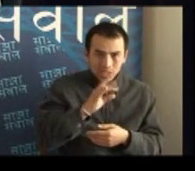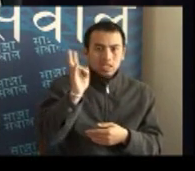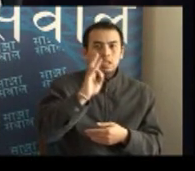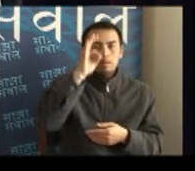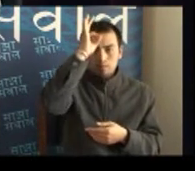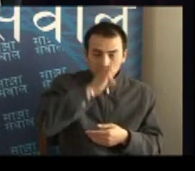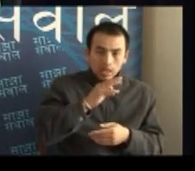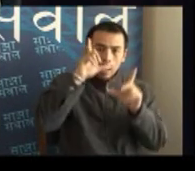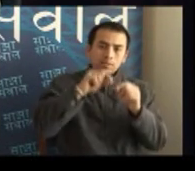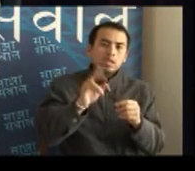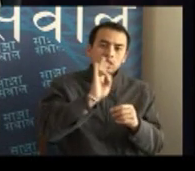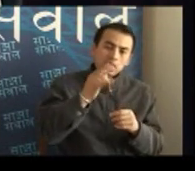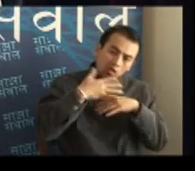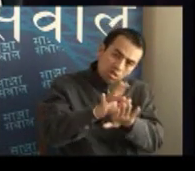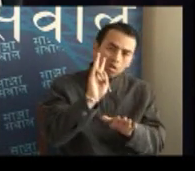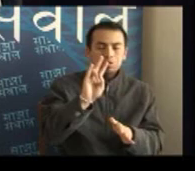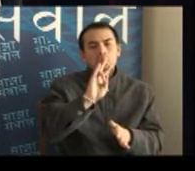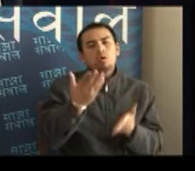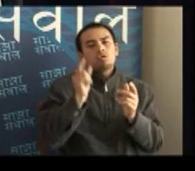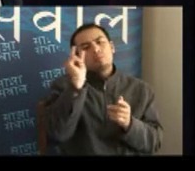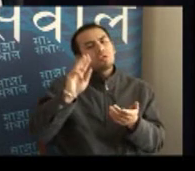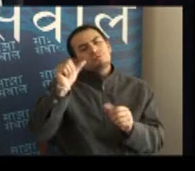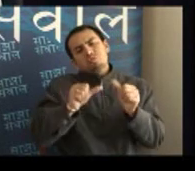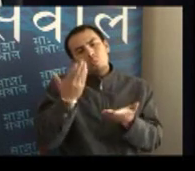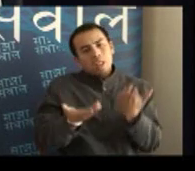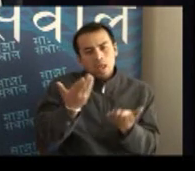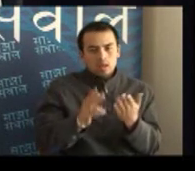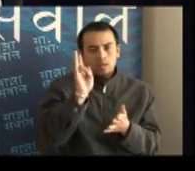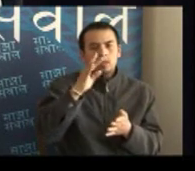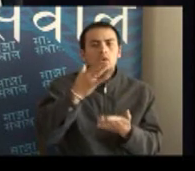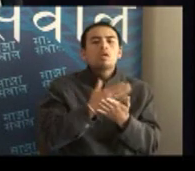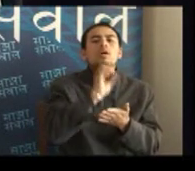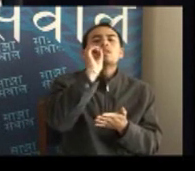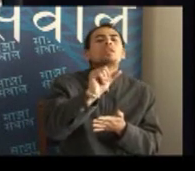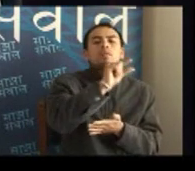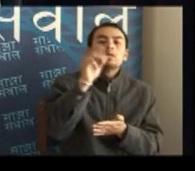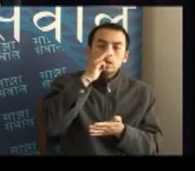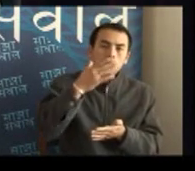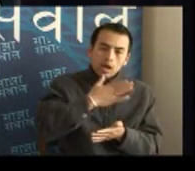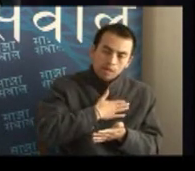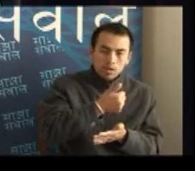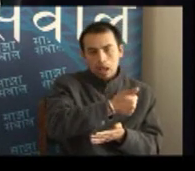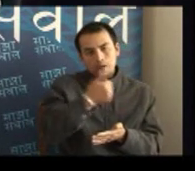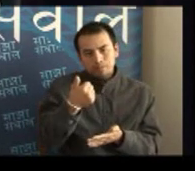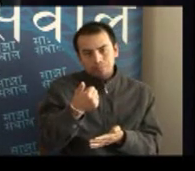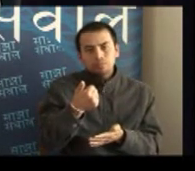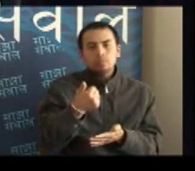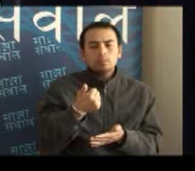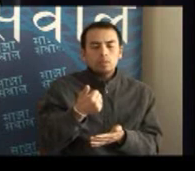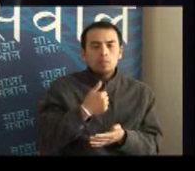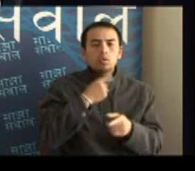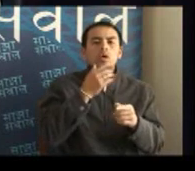स्पेसल निड्स एजुकेसन वा इन्क्लुसिभ एजुकेसन शब्दमा जेसुकै भन्नुहोस् त्यो एजुकेसन कसरी दिने भन्ने कुरामा हामीले उचित रूपले